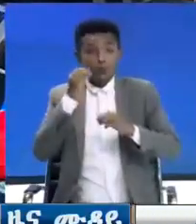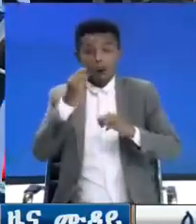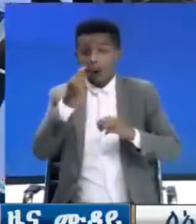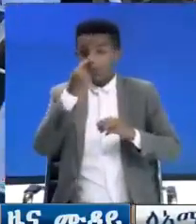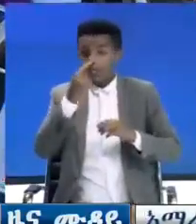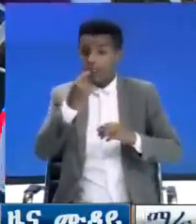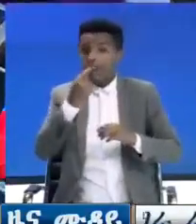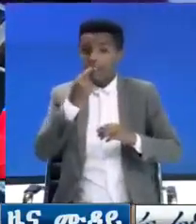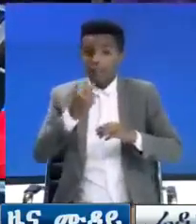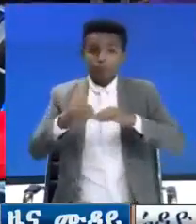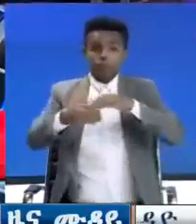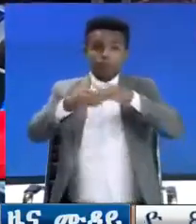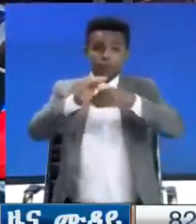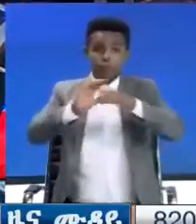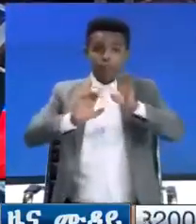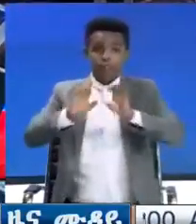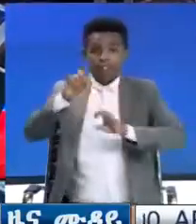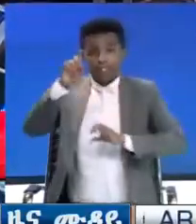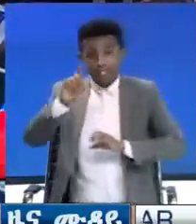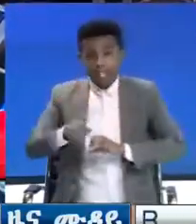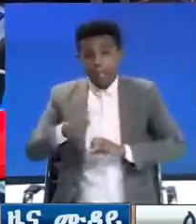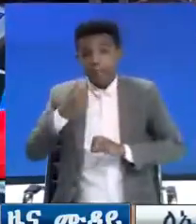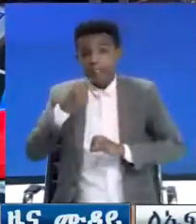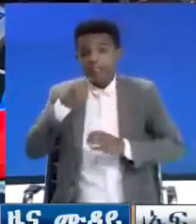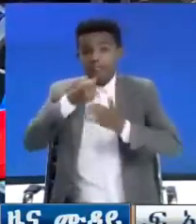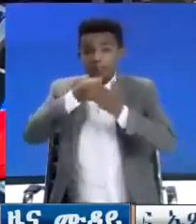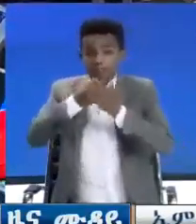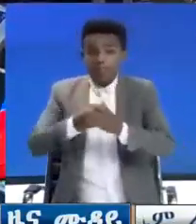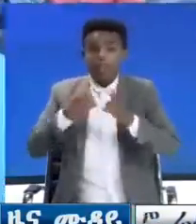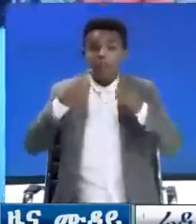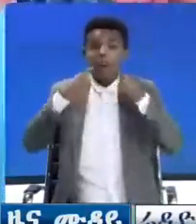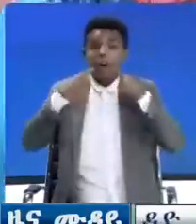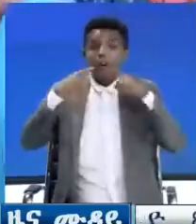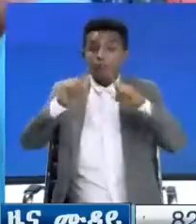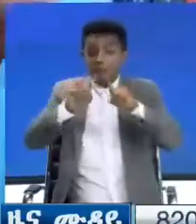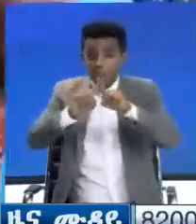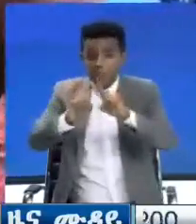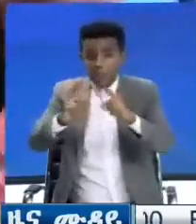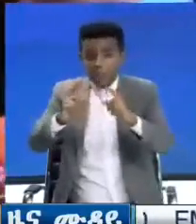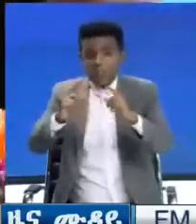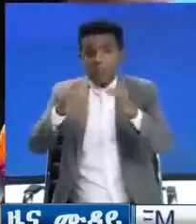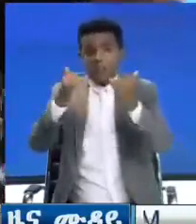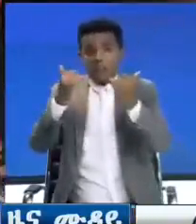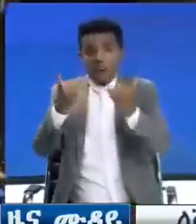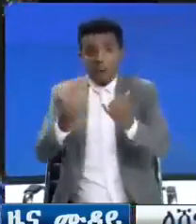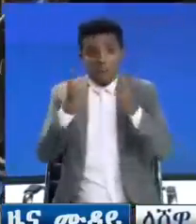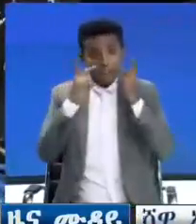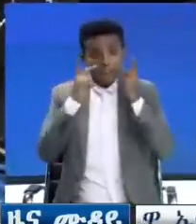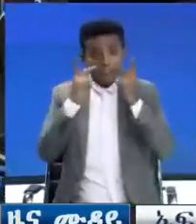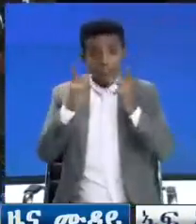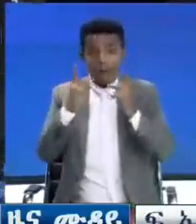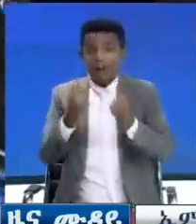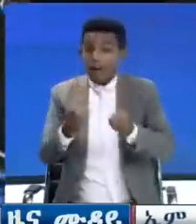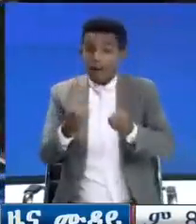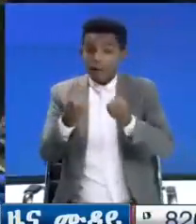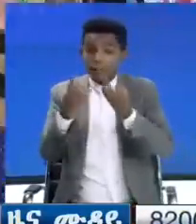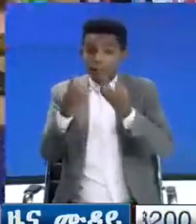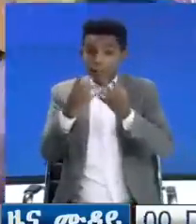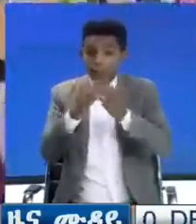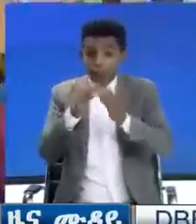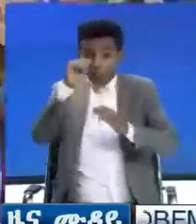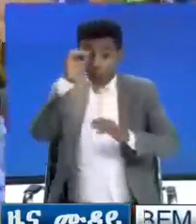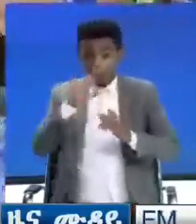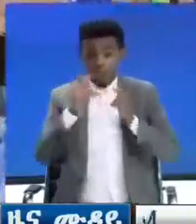አፍንጫውን እንዲያፍን የሚደነግግ አዋጅ ነው። ነገር ግን አሁን እንደምናየው አብዛኛው ሰው